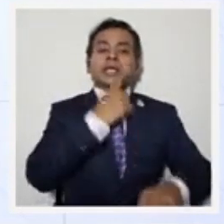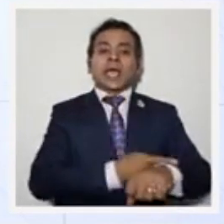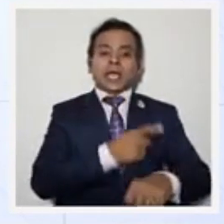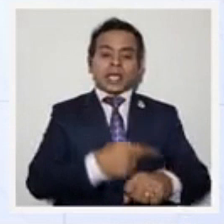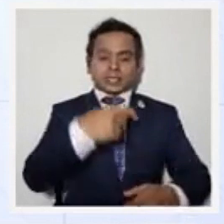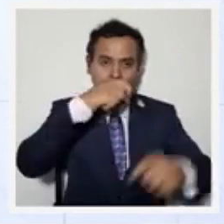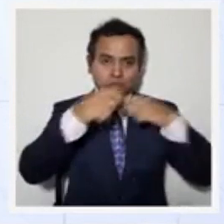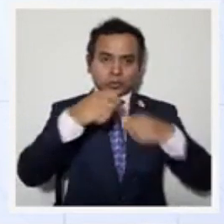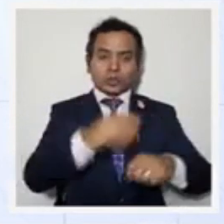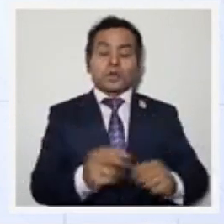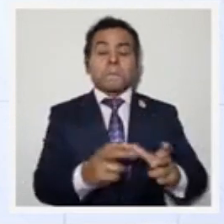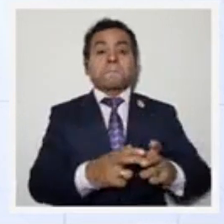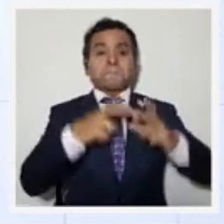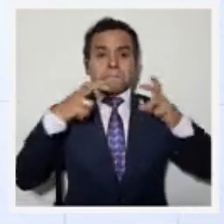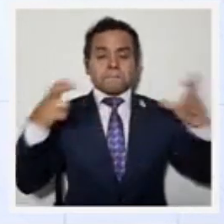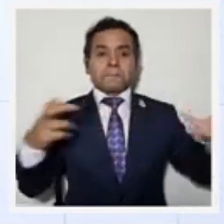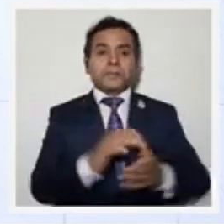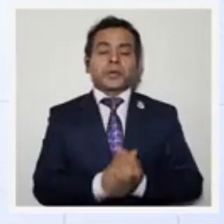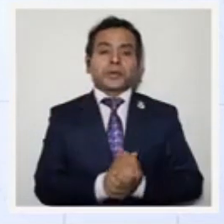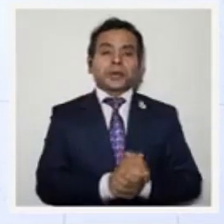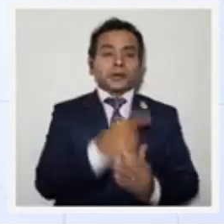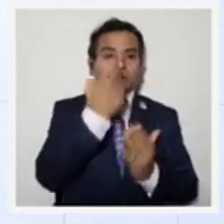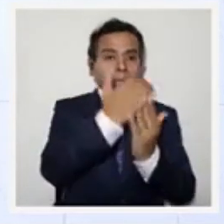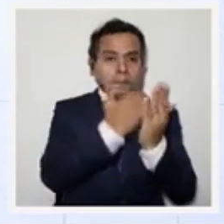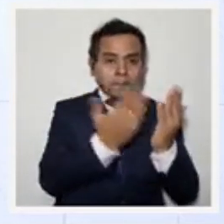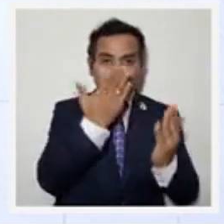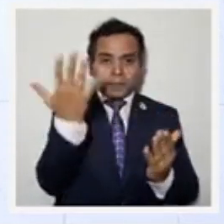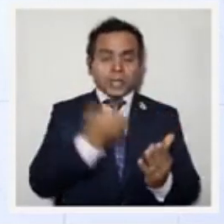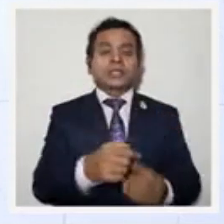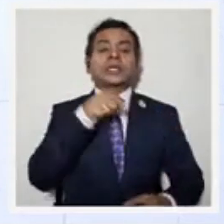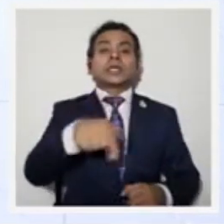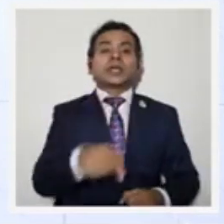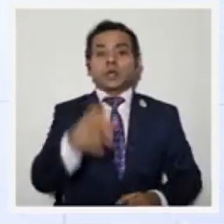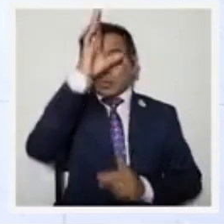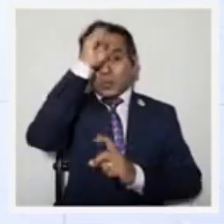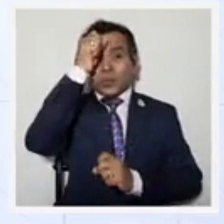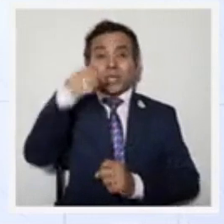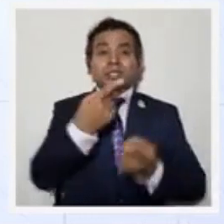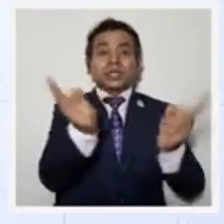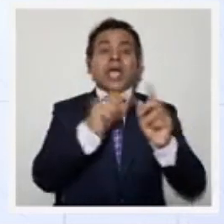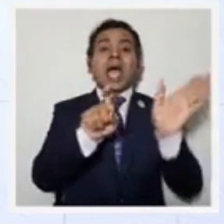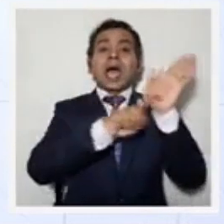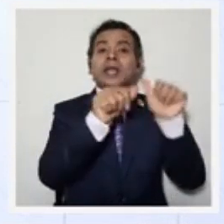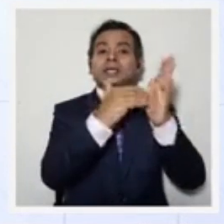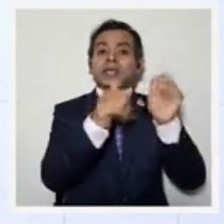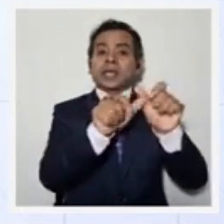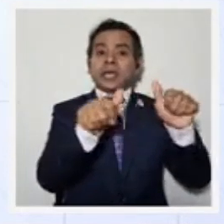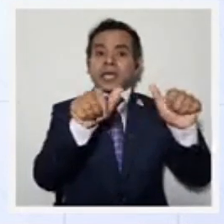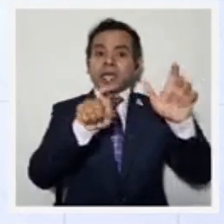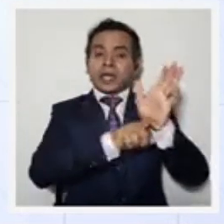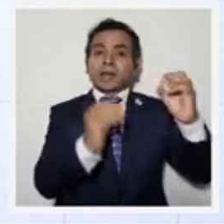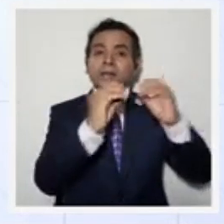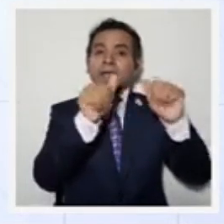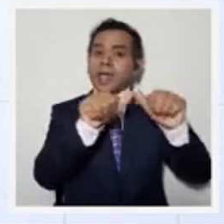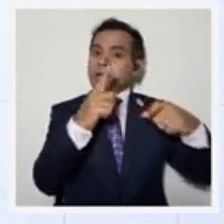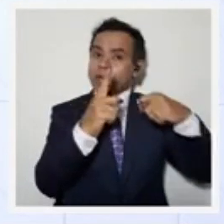1.94% এবং সর্বশেষে বরিশাল ডিভিশন 1.29%। এবং ঢাকা সিটির মধ্যে আমাদের 7 মে যে রিপোর্টে সর্বাধিক